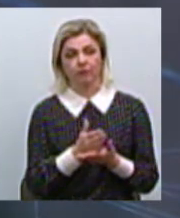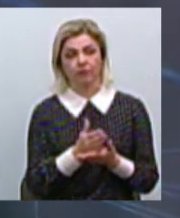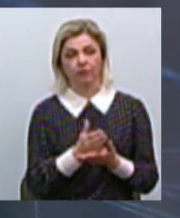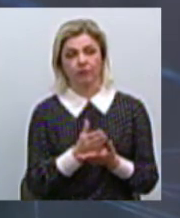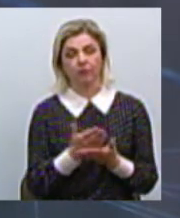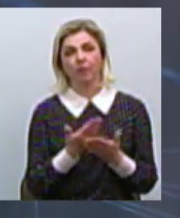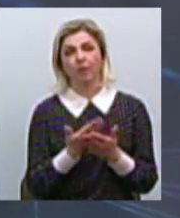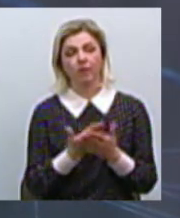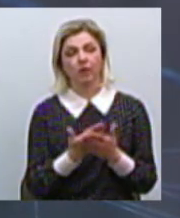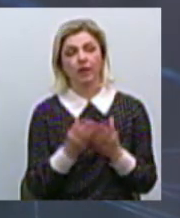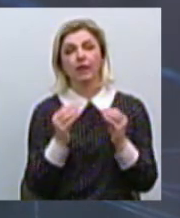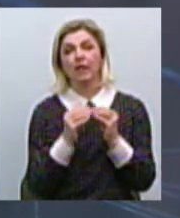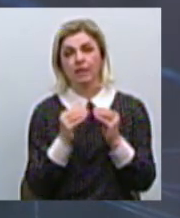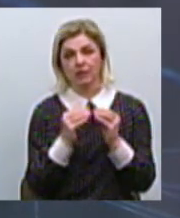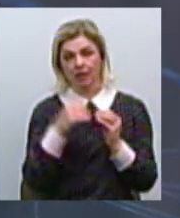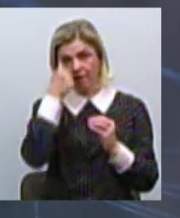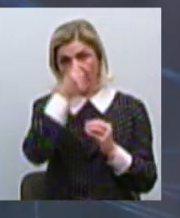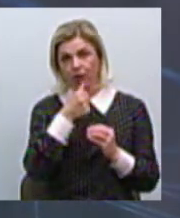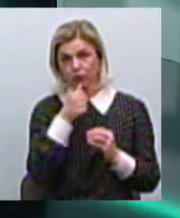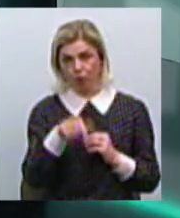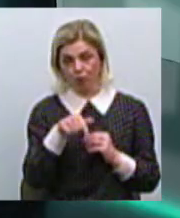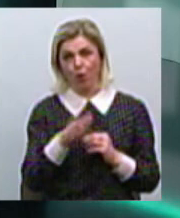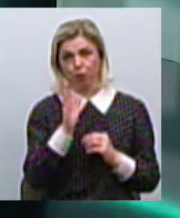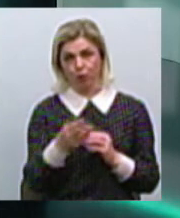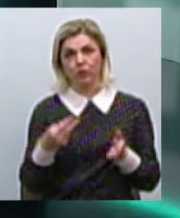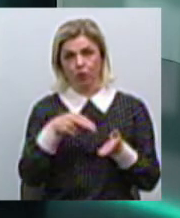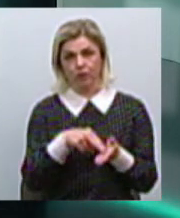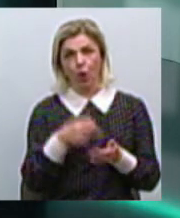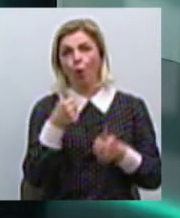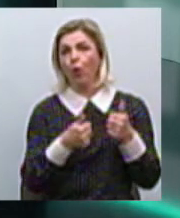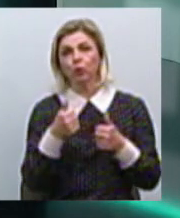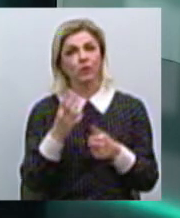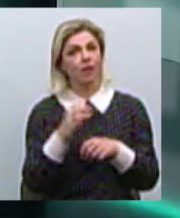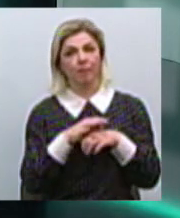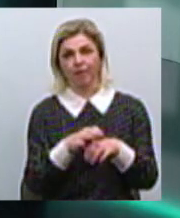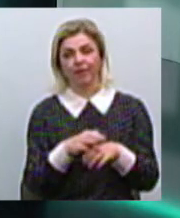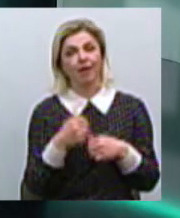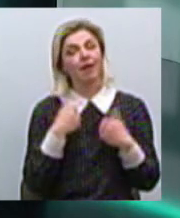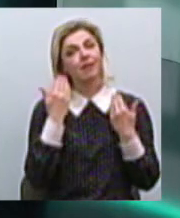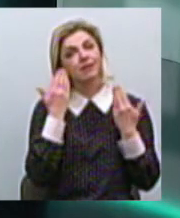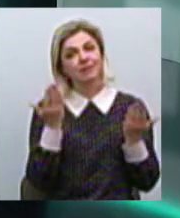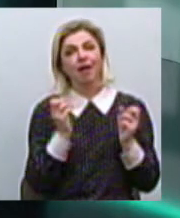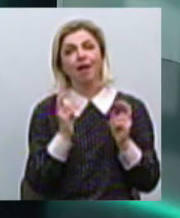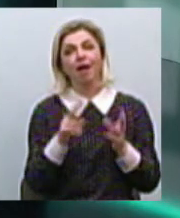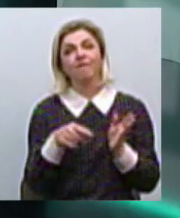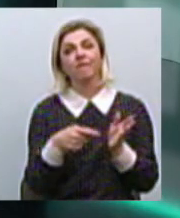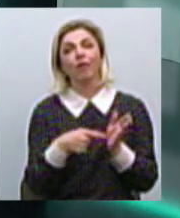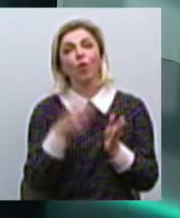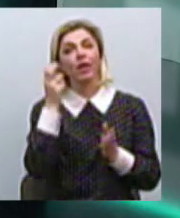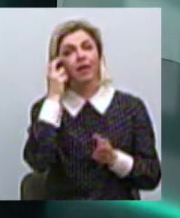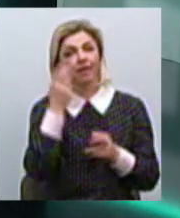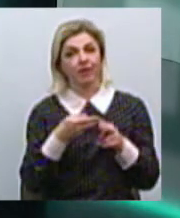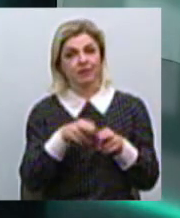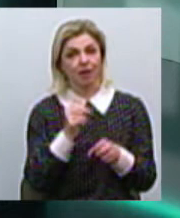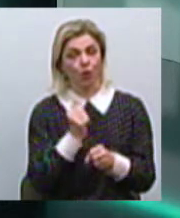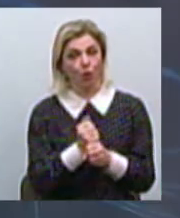ще 10 у цьому році планується встановити. Тобто конкурсу не проводилось? Я не знаю, як в Києві це роблять, але я вважаю,